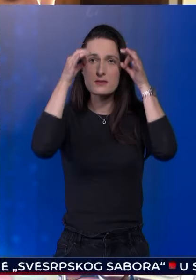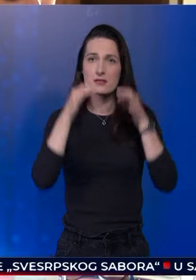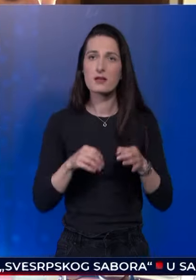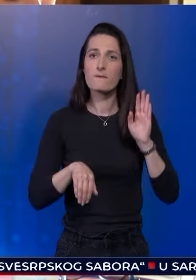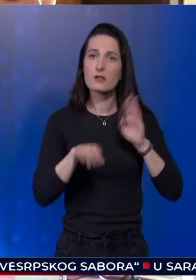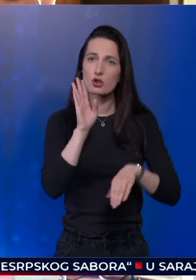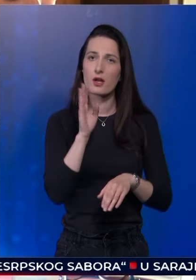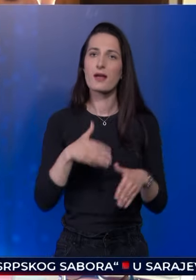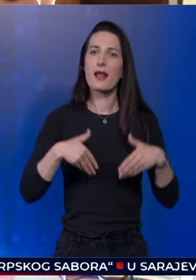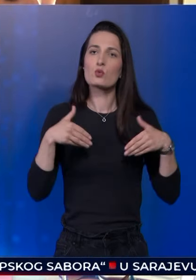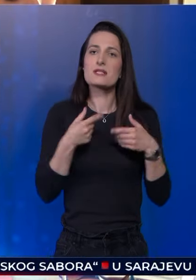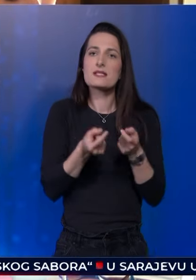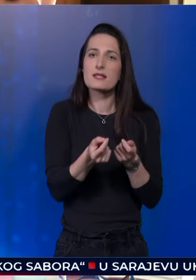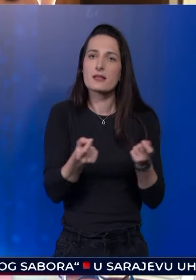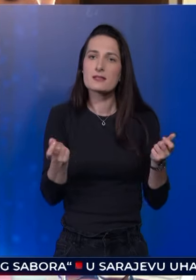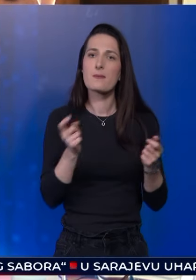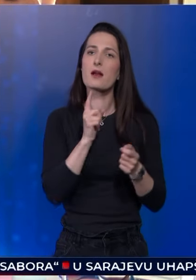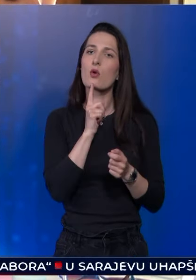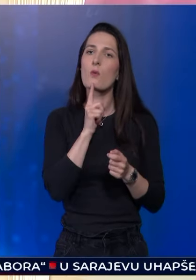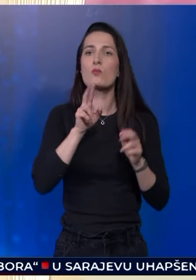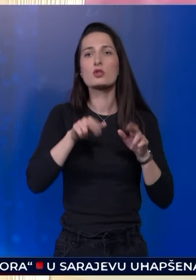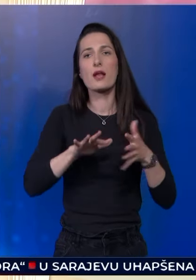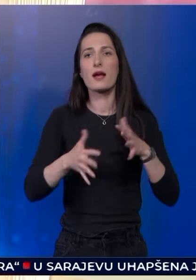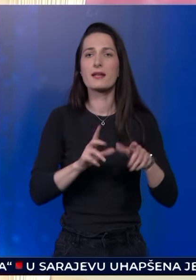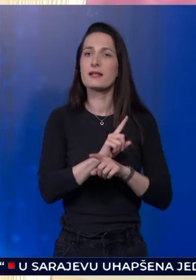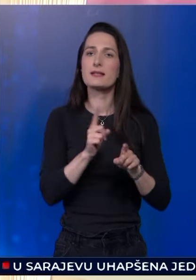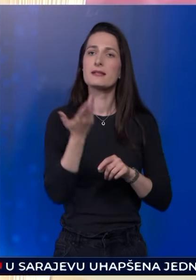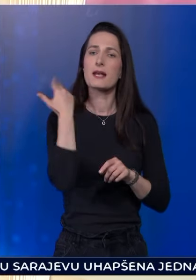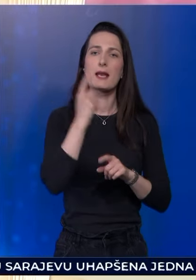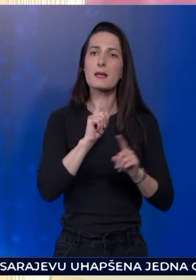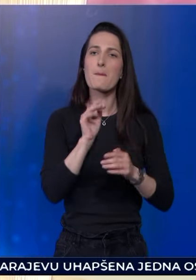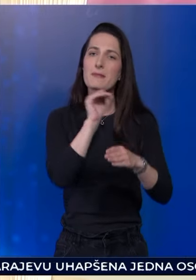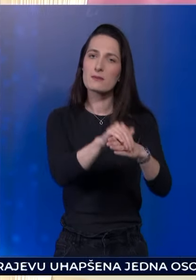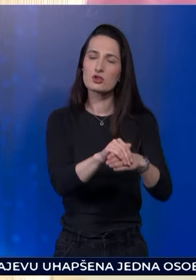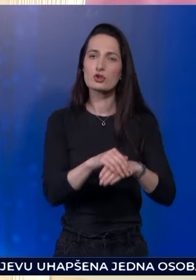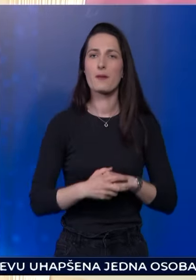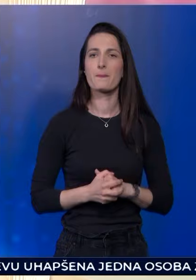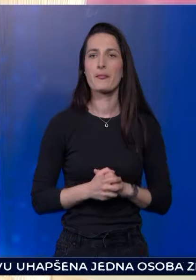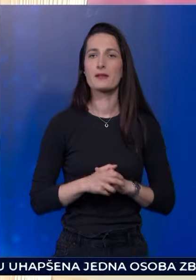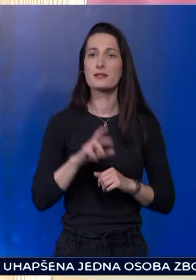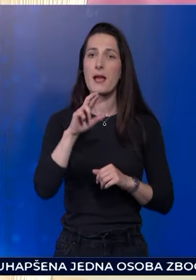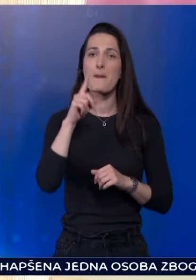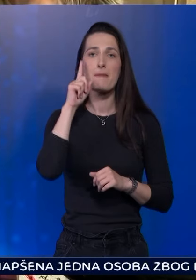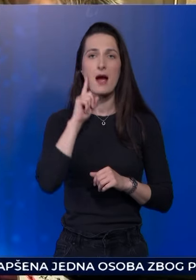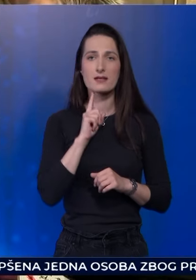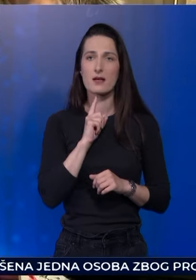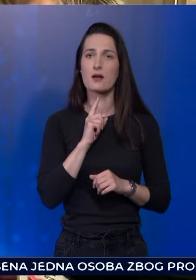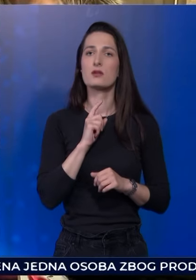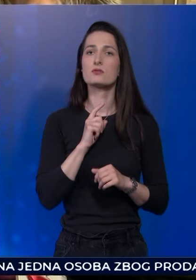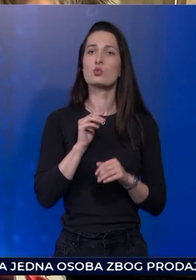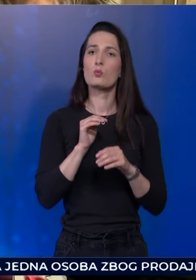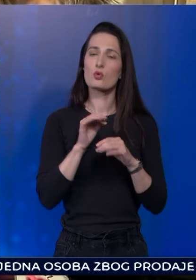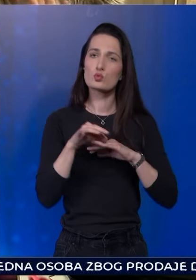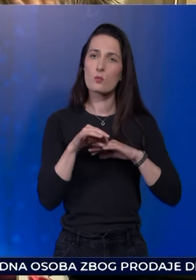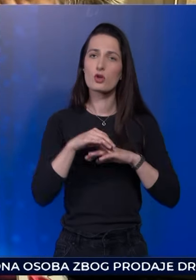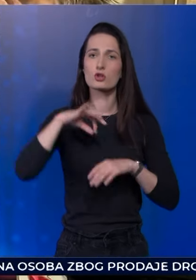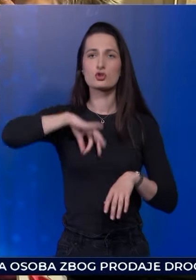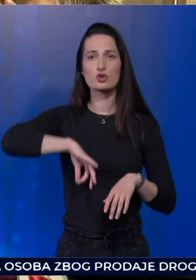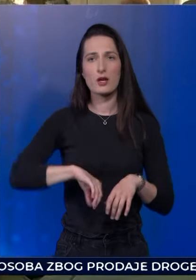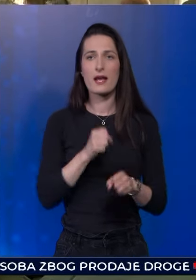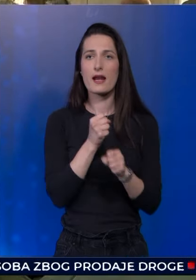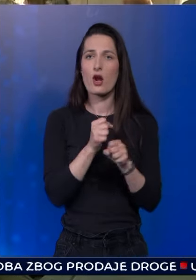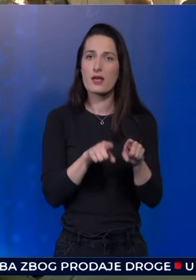sebe cijeni više, raduje se sitnicama koje možda nekad nije ni primjećivala. Eldina je majka, supruga,